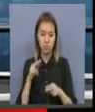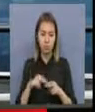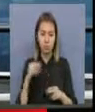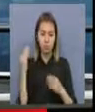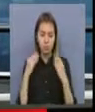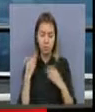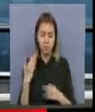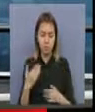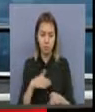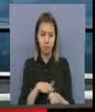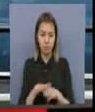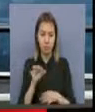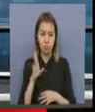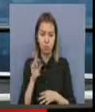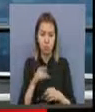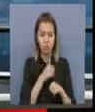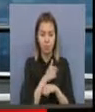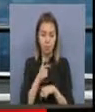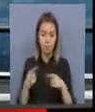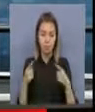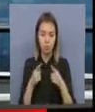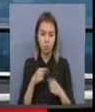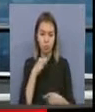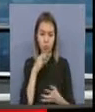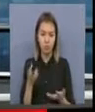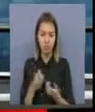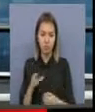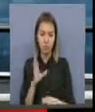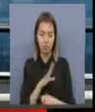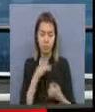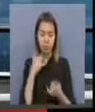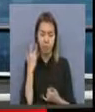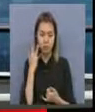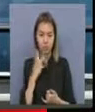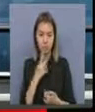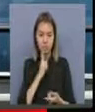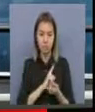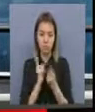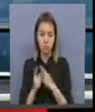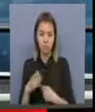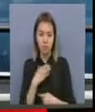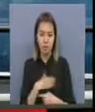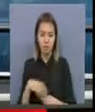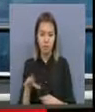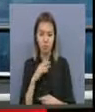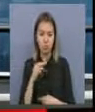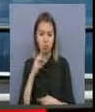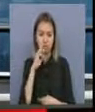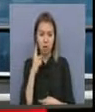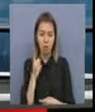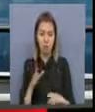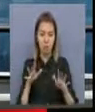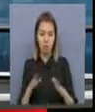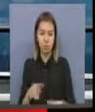бұл мақсаттың орындалуын Нұр Отан партиясы да нақты назарға алып отыр. Ағылшын тіліне ауысудағы қиындықтар мен кедергілердің бір